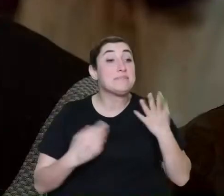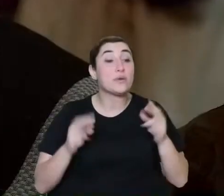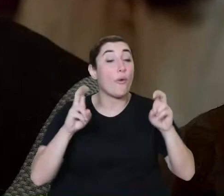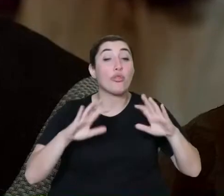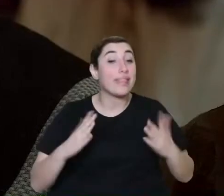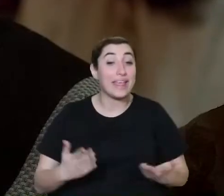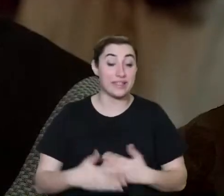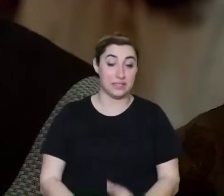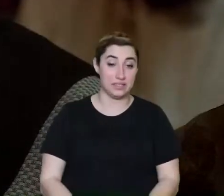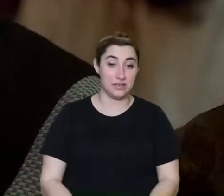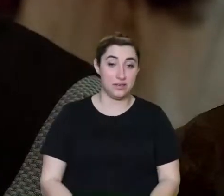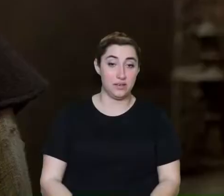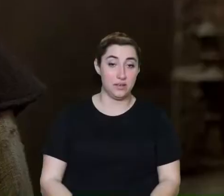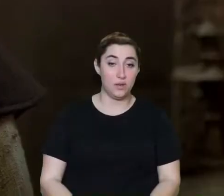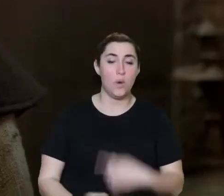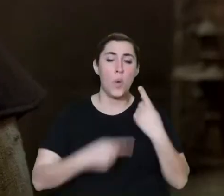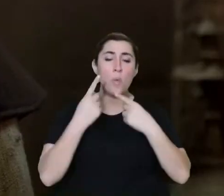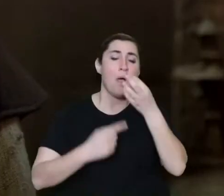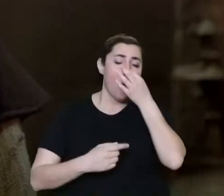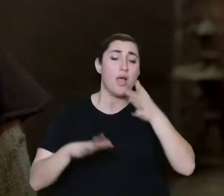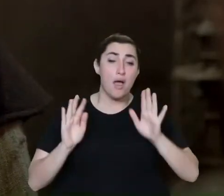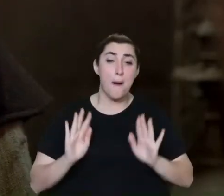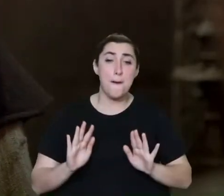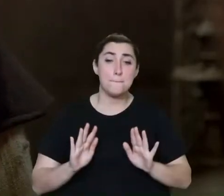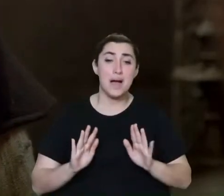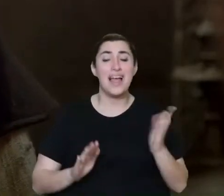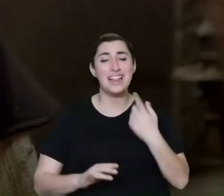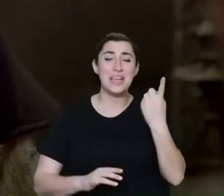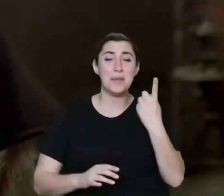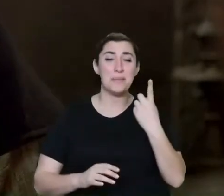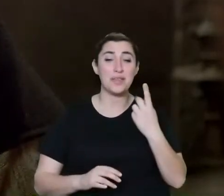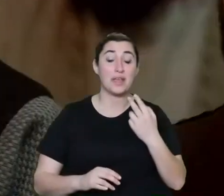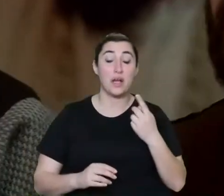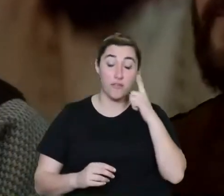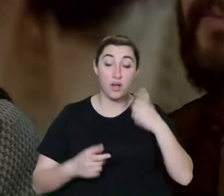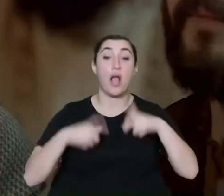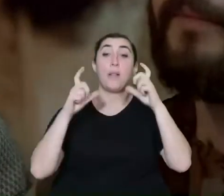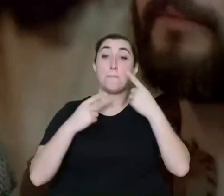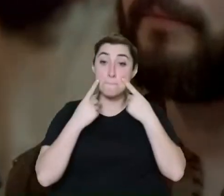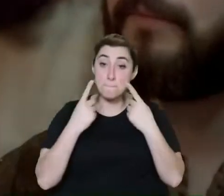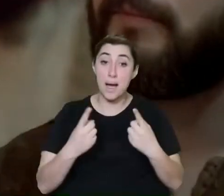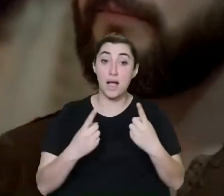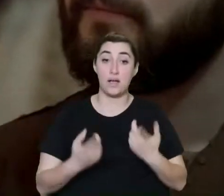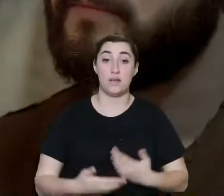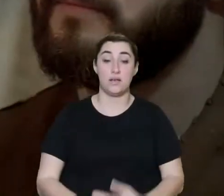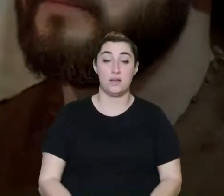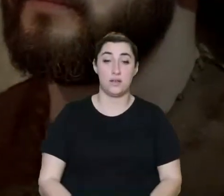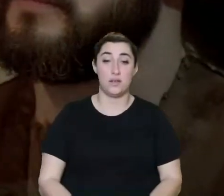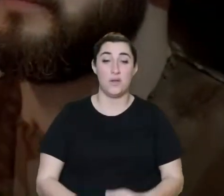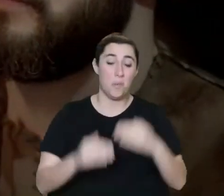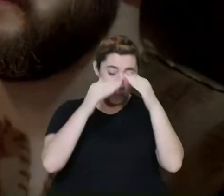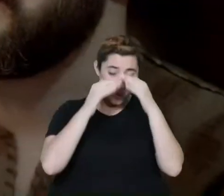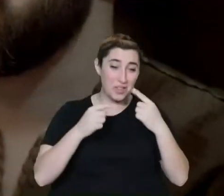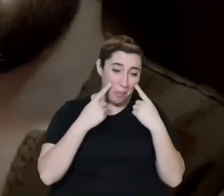meselenin? Konuşmak kolaydır ama hele bir kaldır bak. Kefenek altında